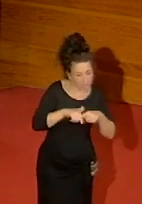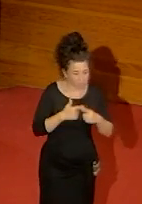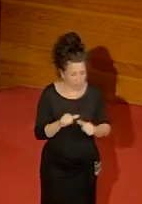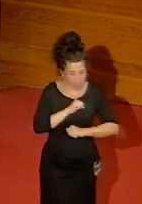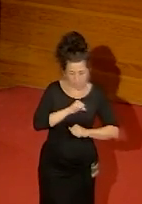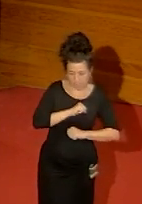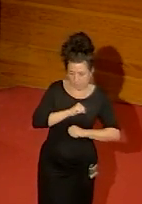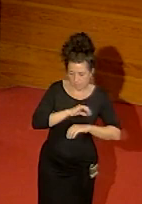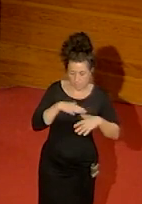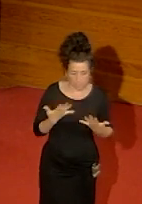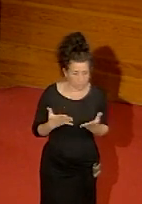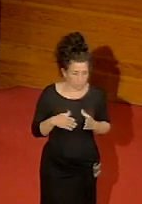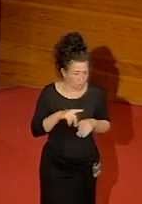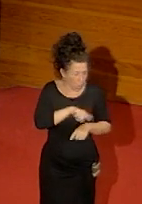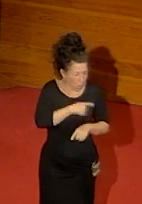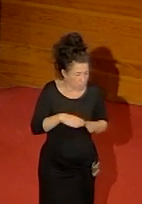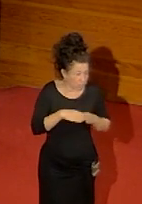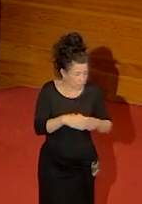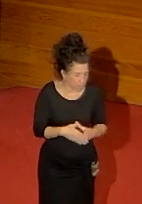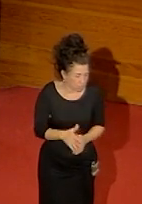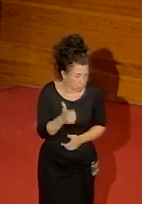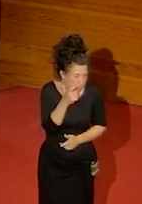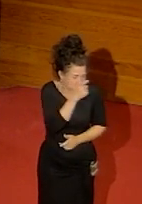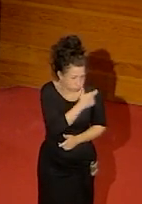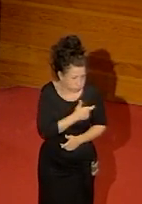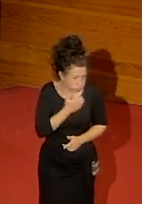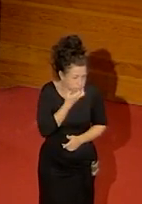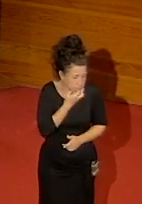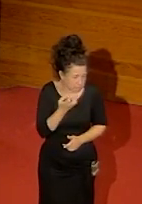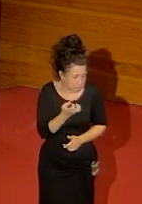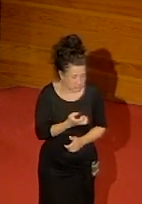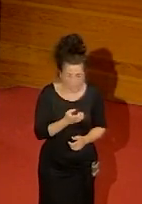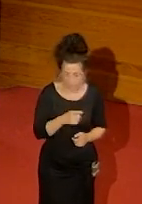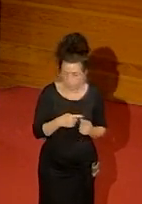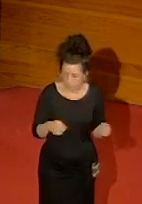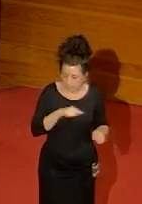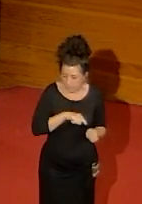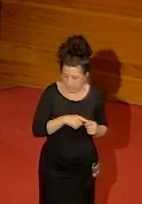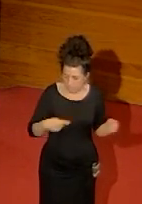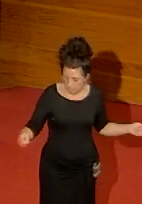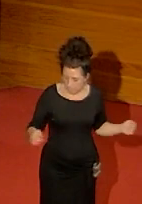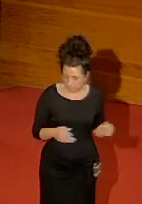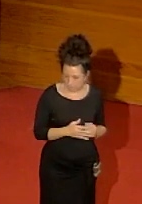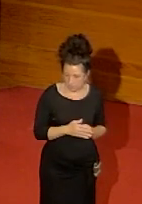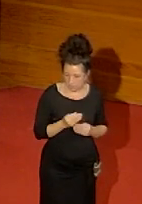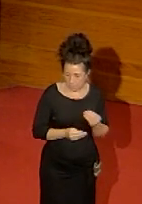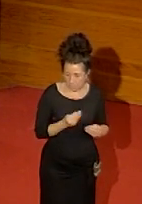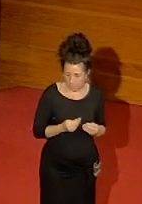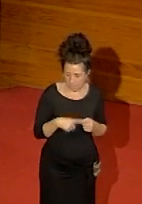luze egiten dira ontzian, eta alden neurrian egun arintzen lagunduko dieten gauzak egiten dituzte.